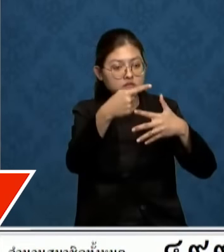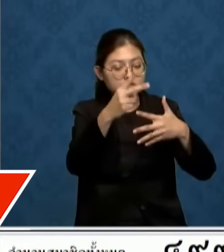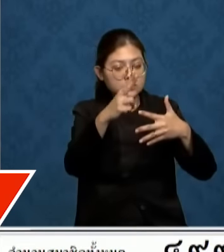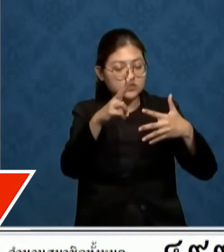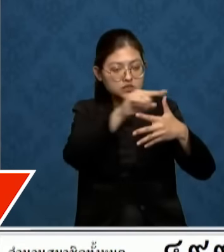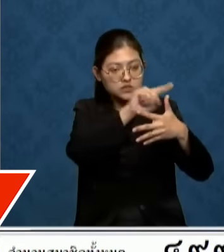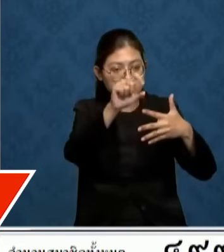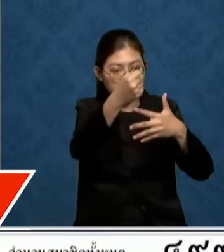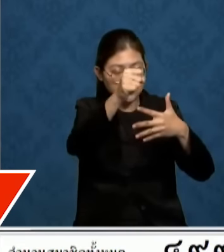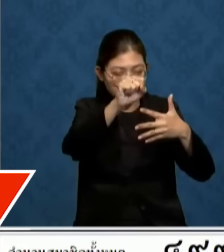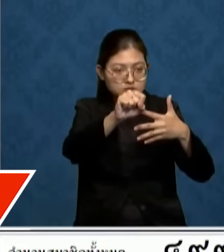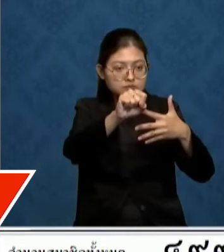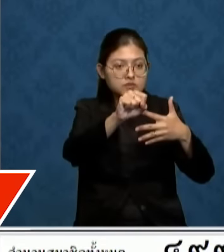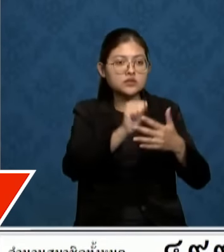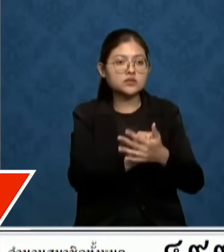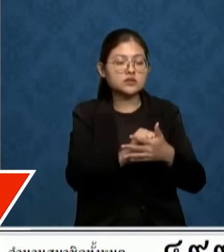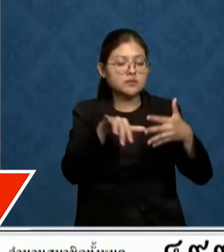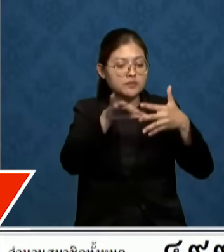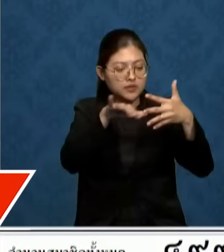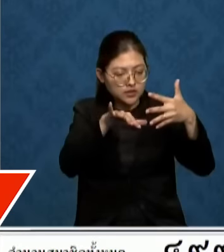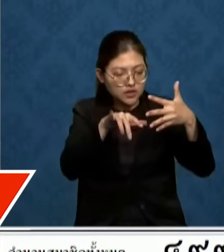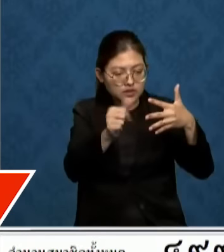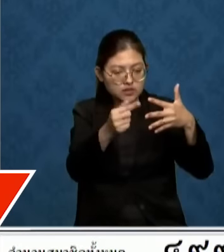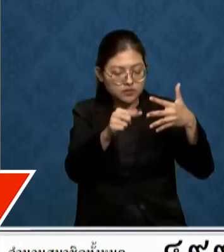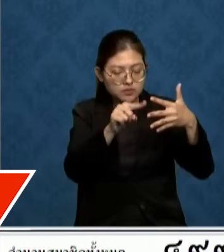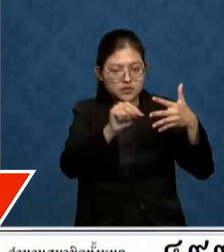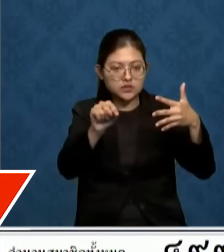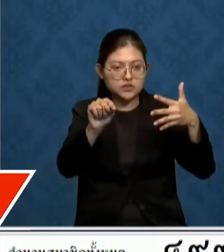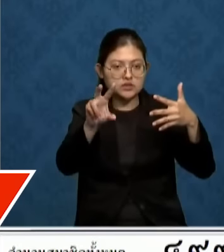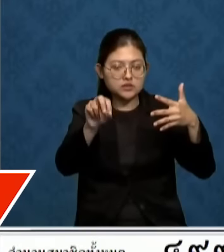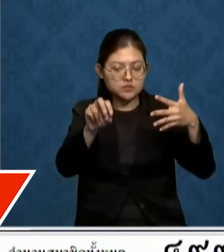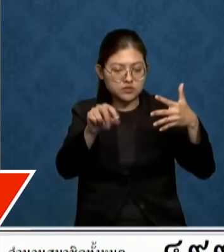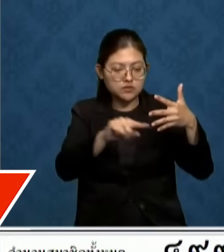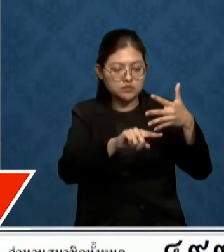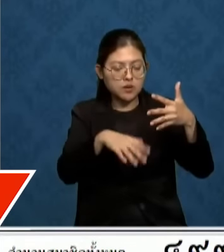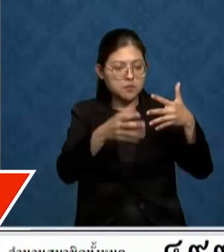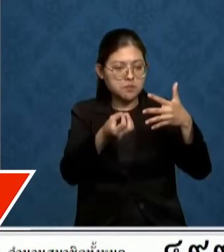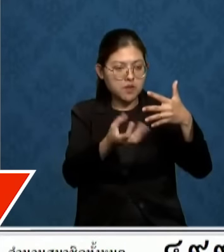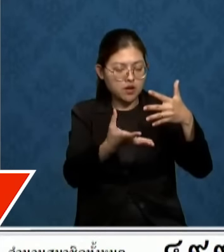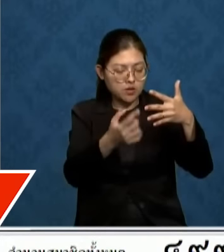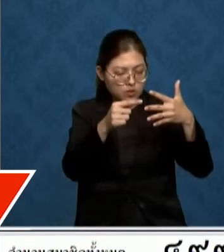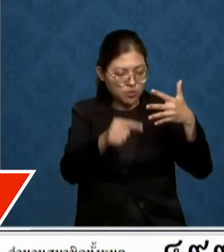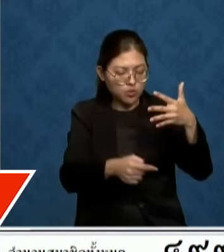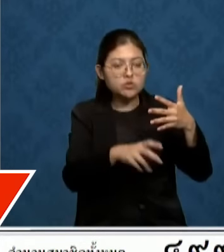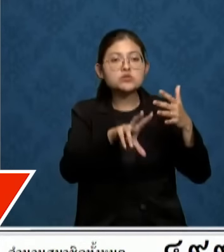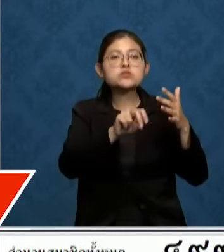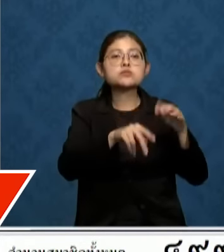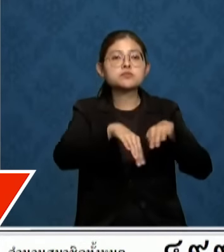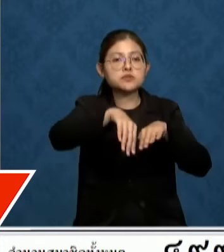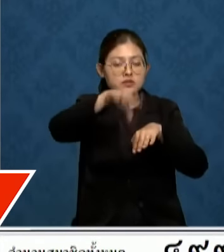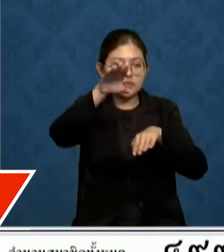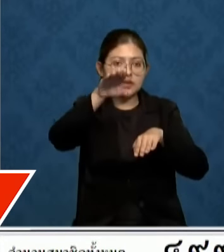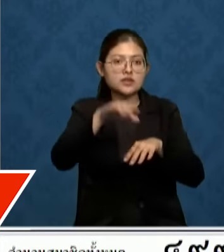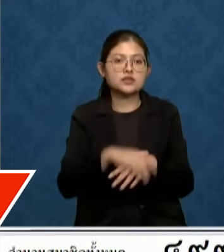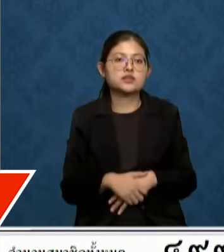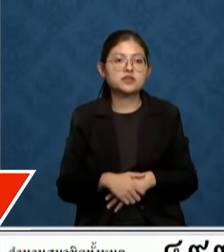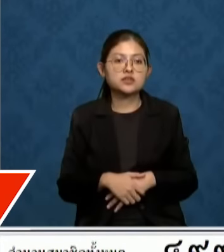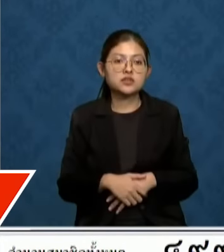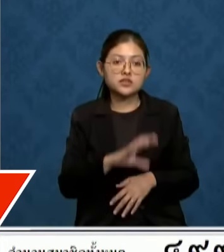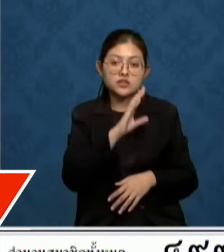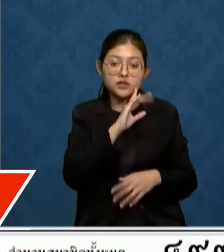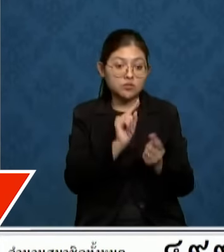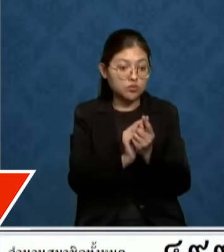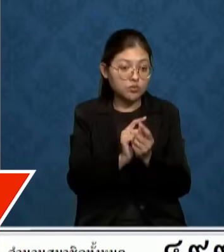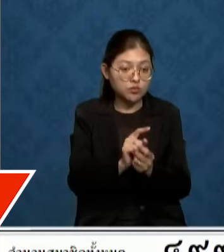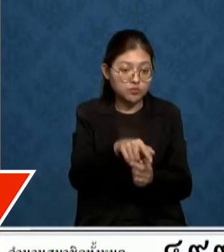ท่านประธานดูนะครับปานกลางครับ 11ตัวถึง 30ตัวครับมากกว่านั้นนะครับ 30ตัวขึ้นไปถ้าผมเจอสัก 1000